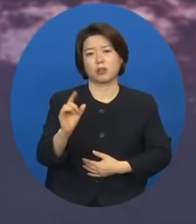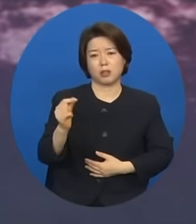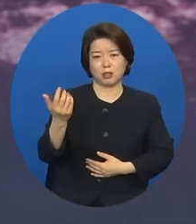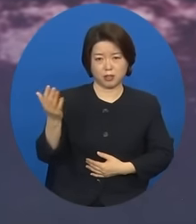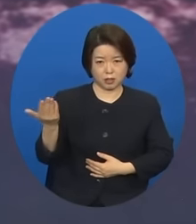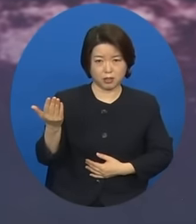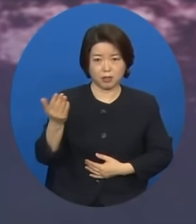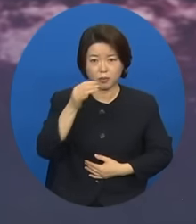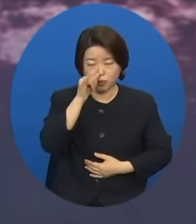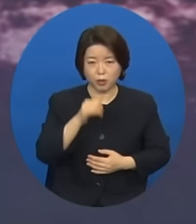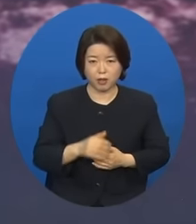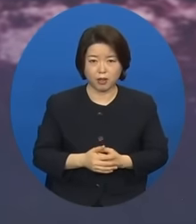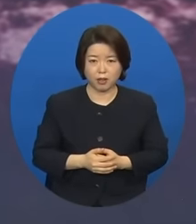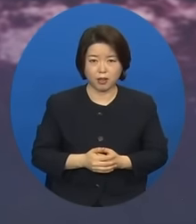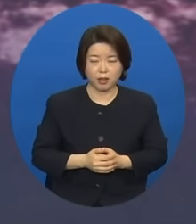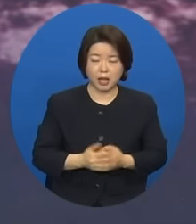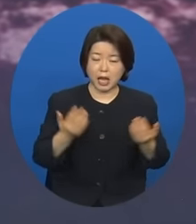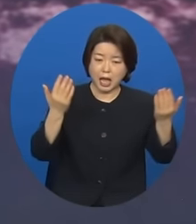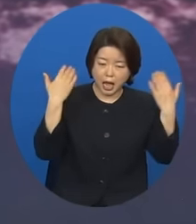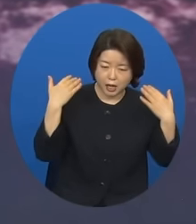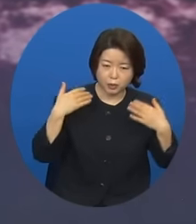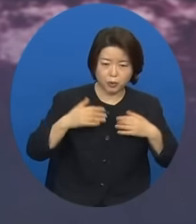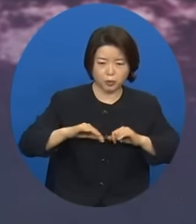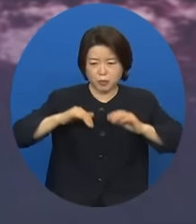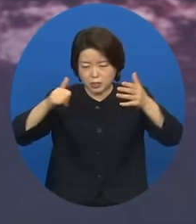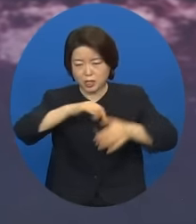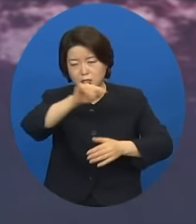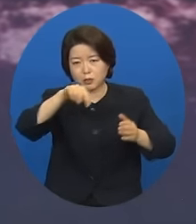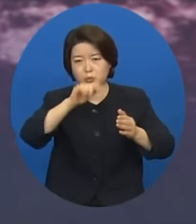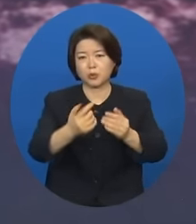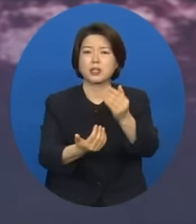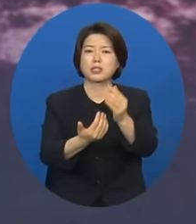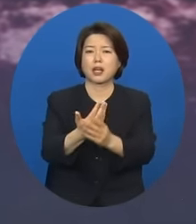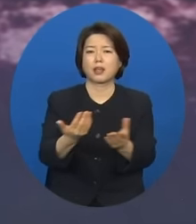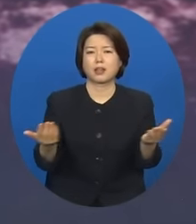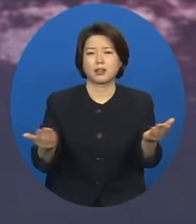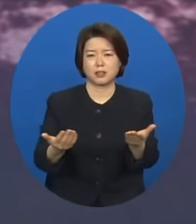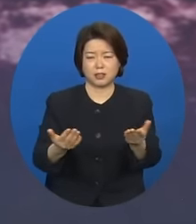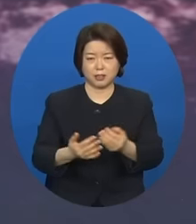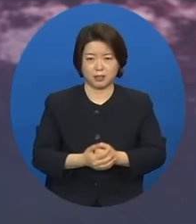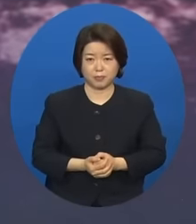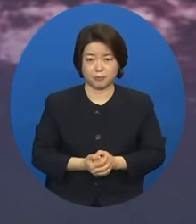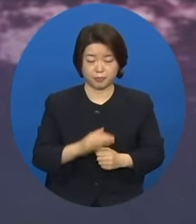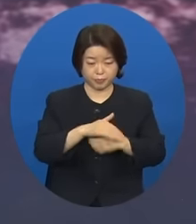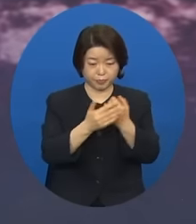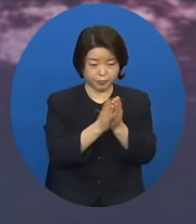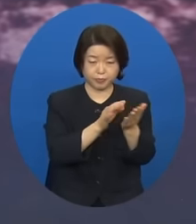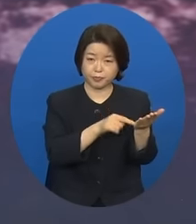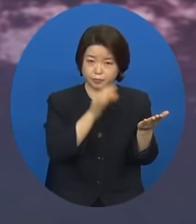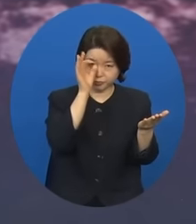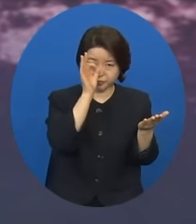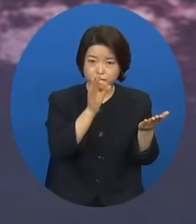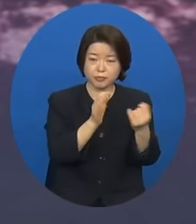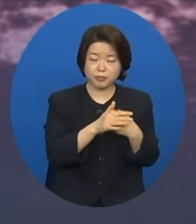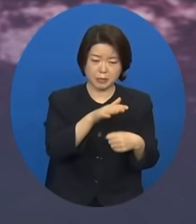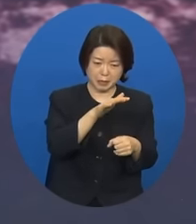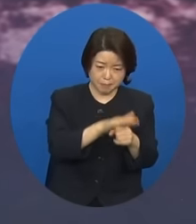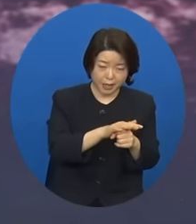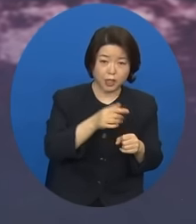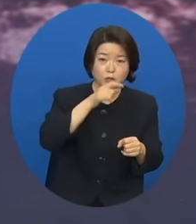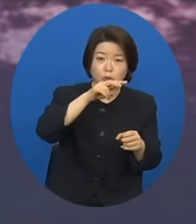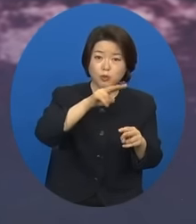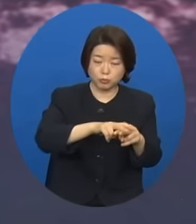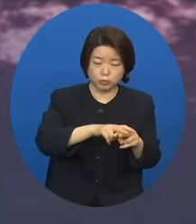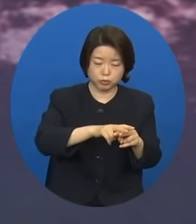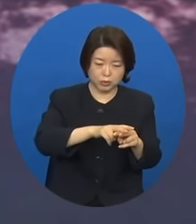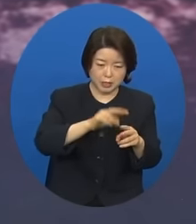속에서 벌어지고 있는 현재 벌어지고 있는 일이라는 거예요 그래서 오늘 본문은 뭐라고 하냐면이 막혀 있는 우물을